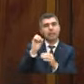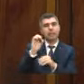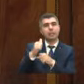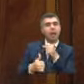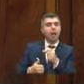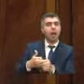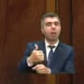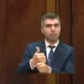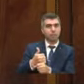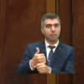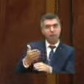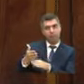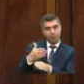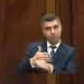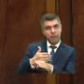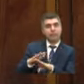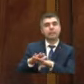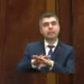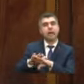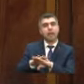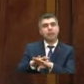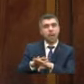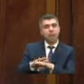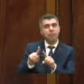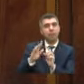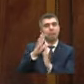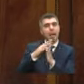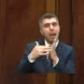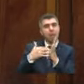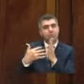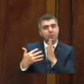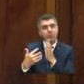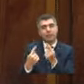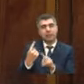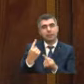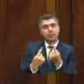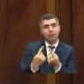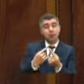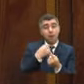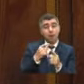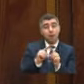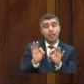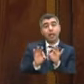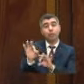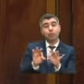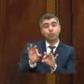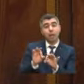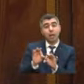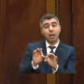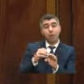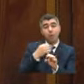عندنا سياسات مالية، كانت عندنا برامج مؤقتة، دابا غادي يكون عندنا مخطط بعيد المدى، وهذا على كل حال